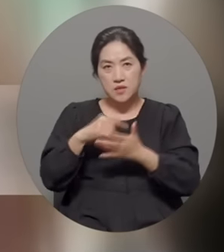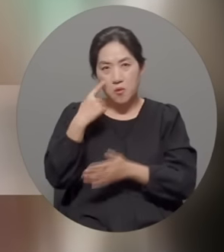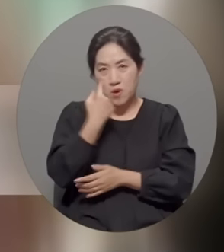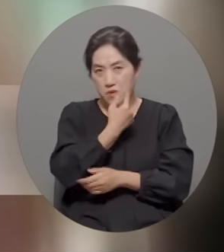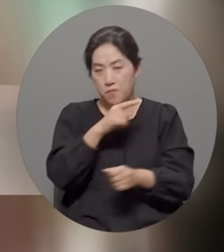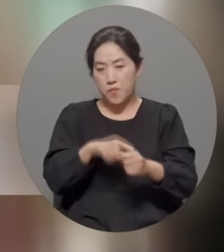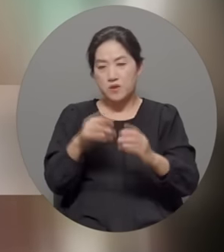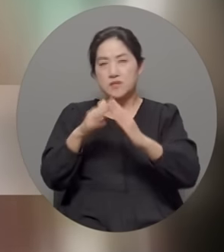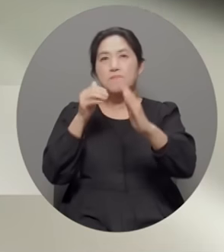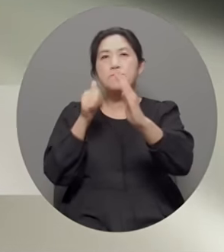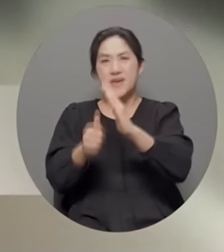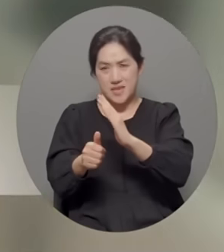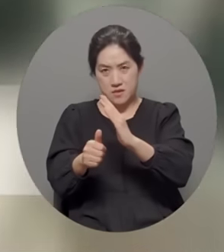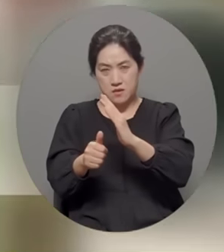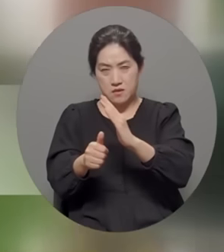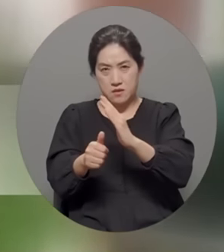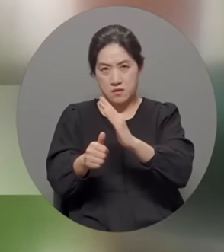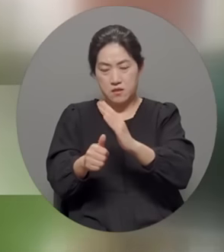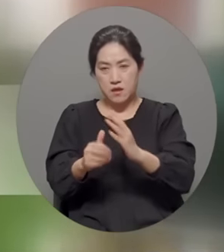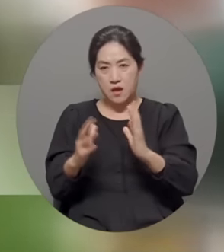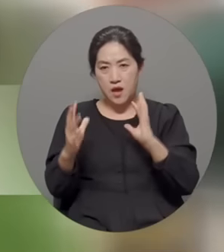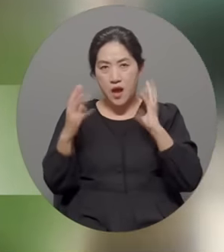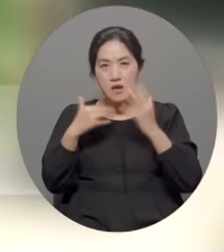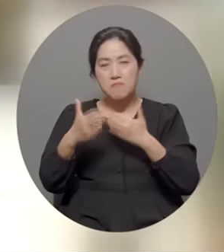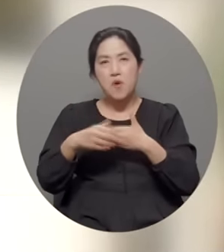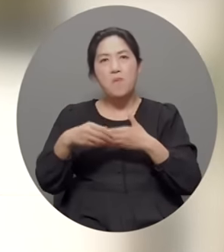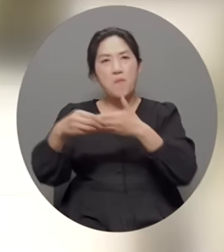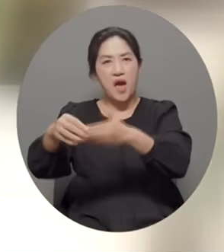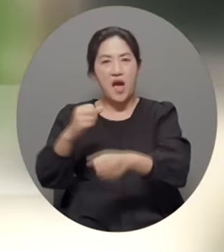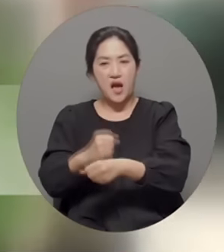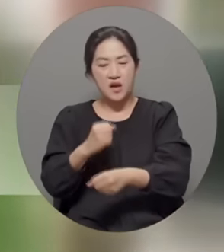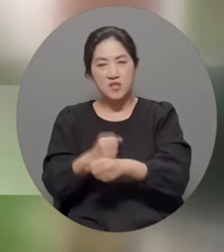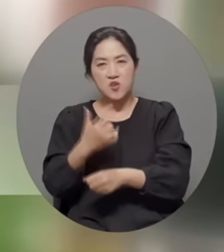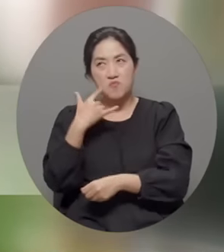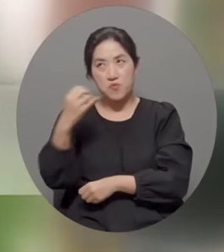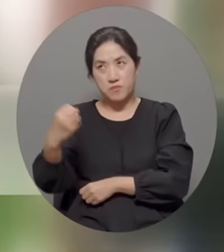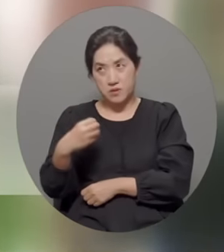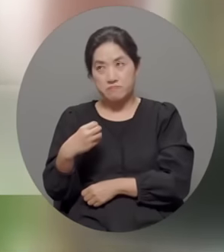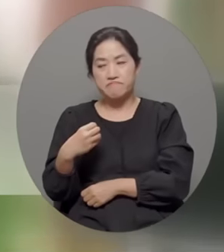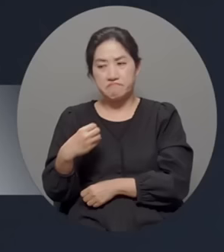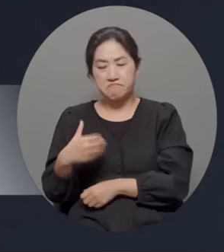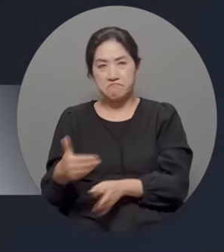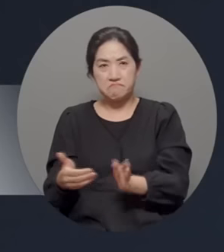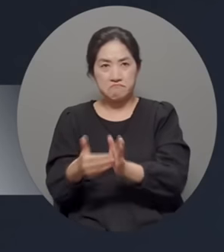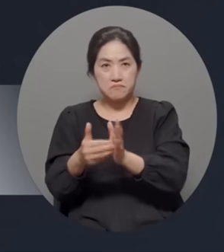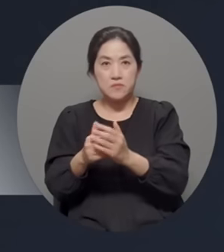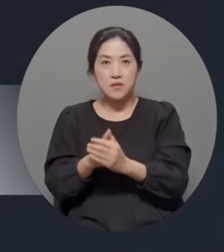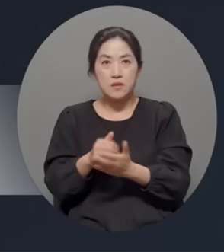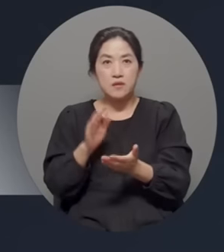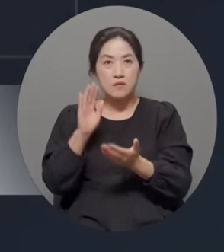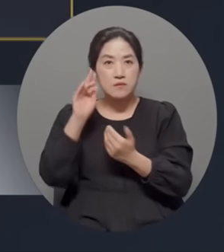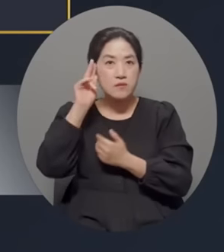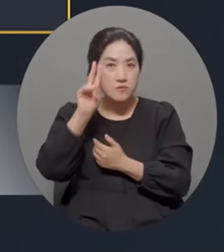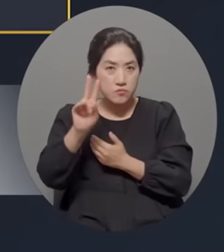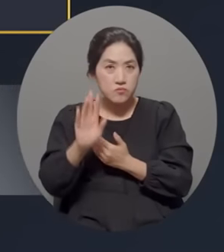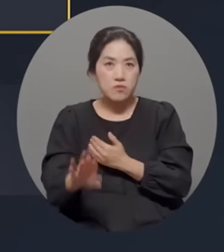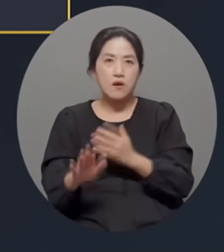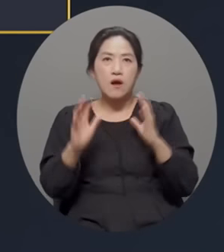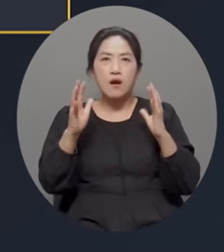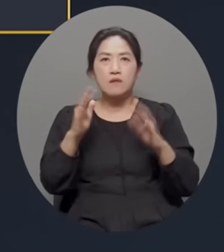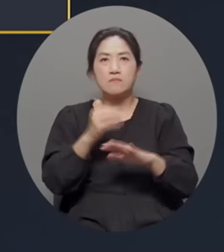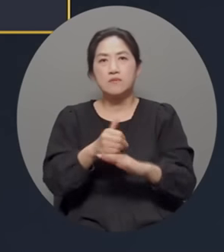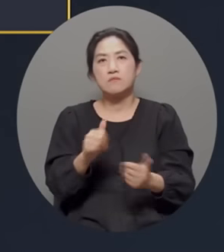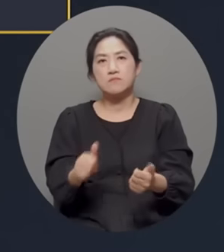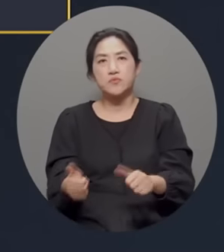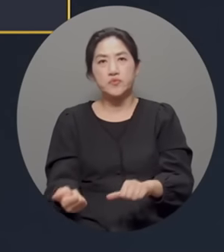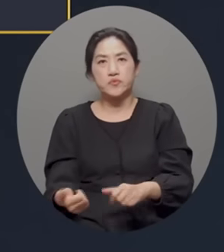위해 집을 찾아갔지만 아이를 병원에 데려가겠다는 부모의 말만 들었습니다. 그리고 이틀 뒤 아이는